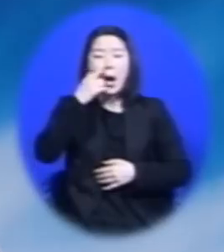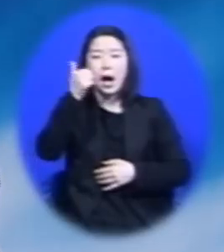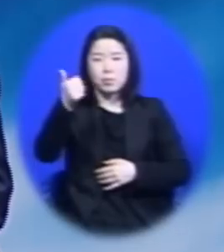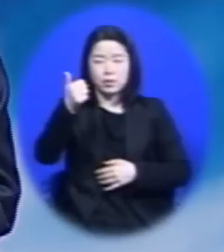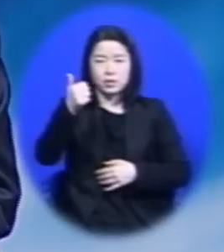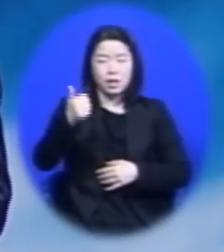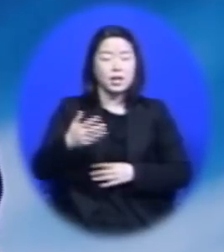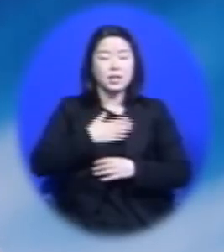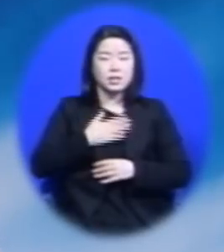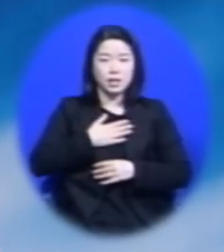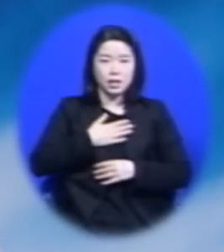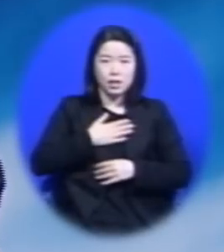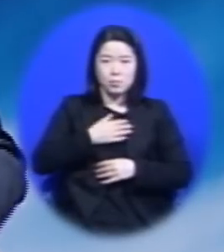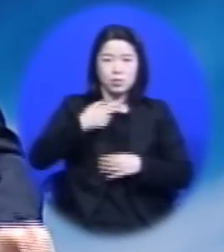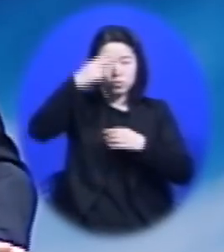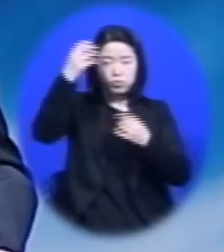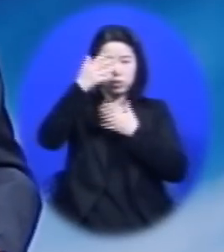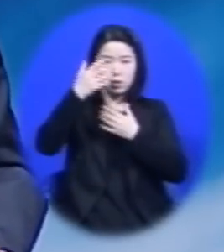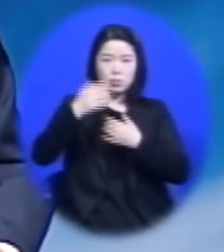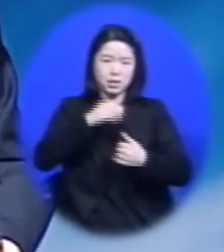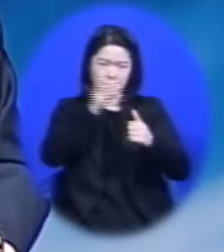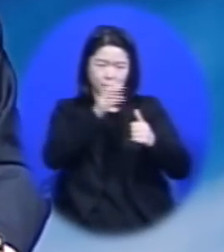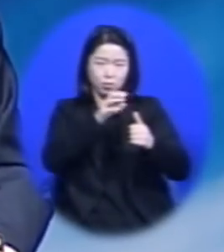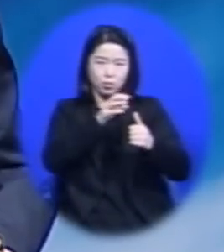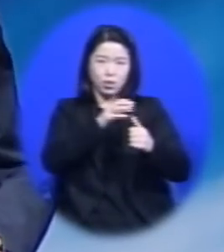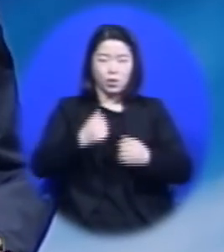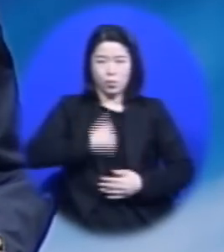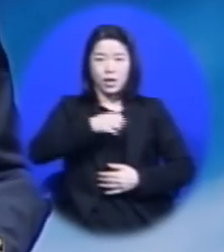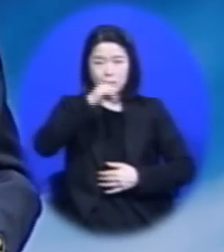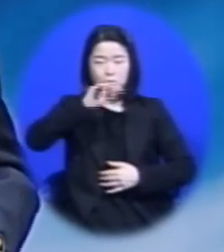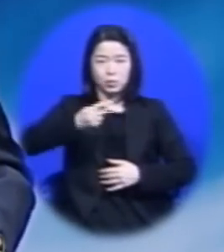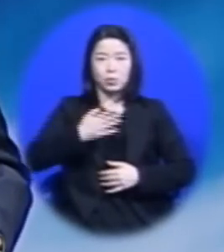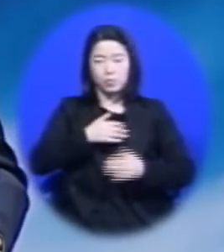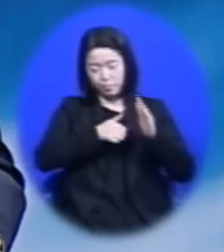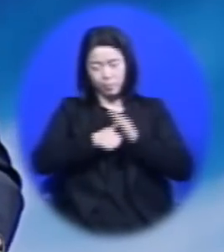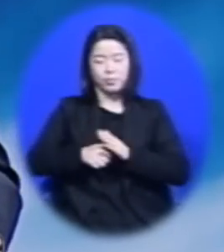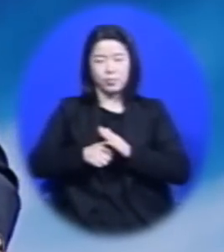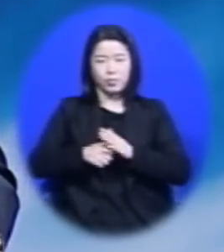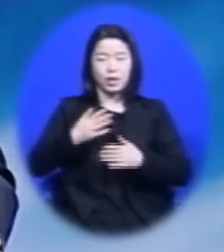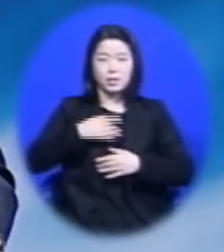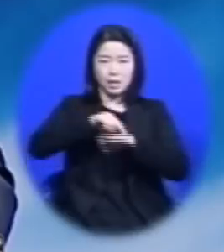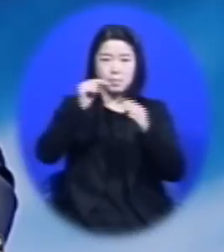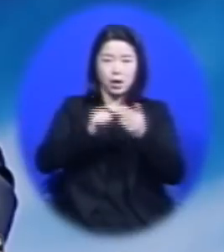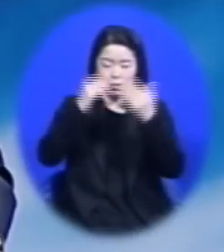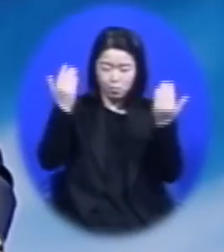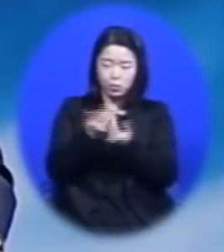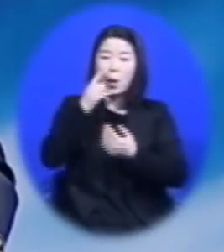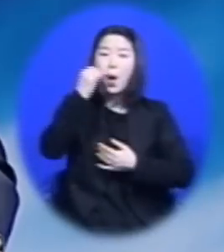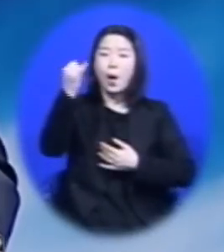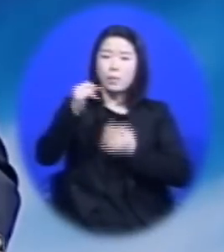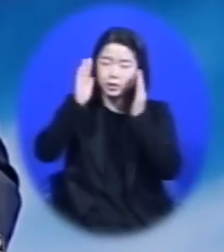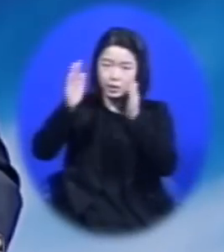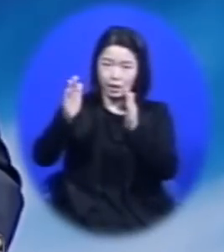말 해 어니에 참습니다 저의 마음을 온통 어머니로 향했습니다